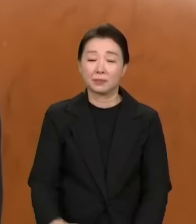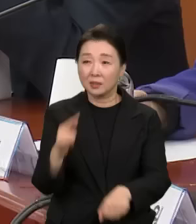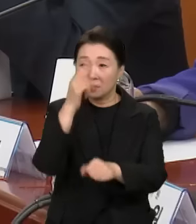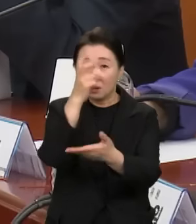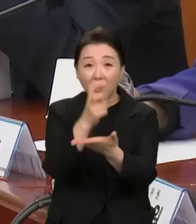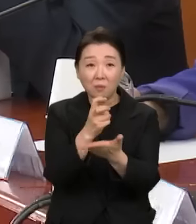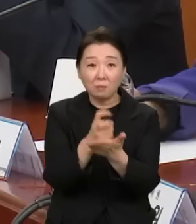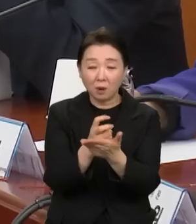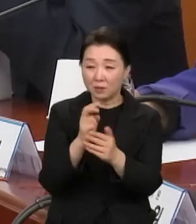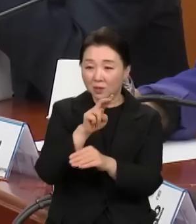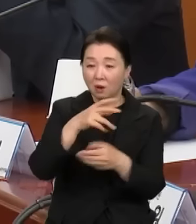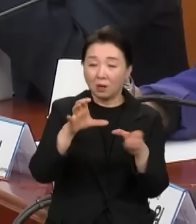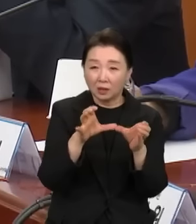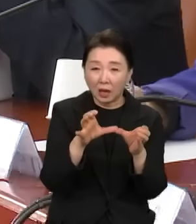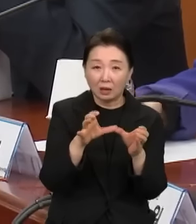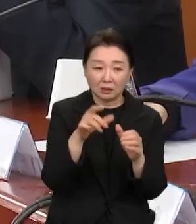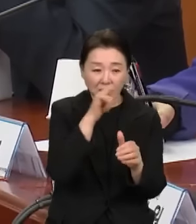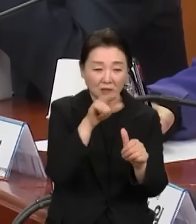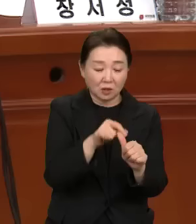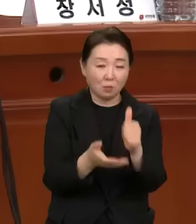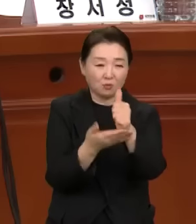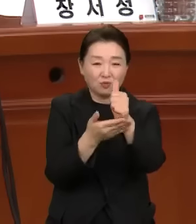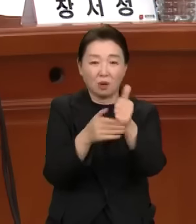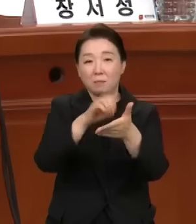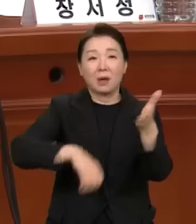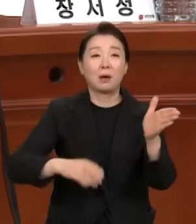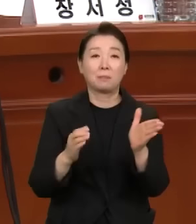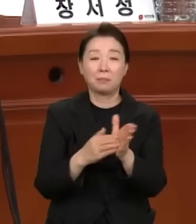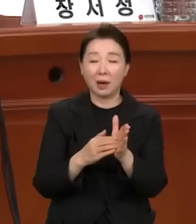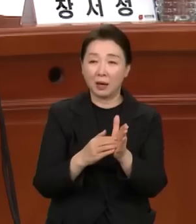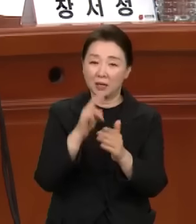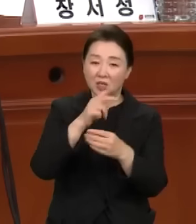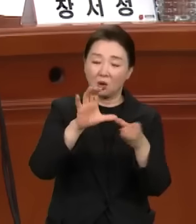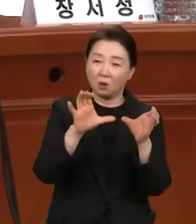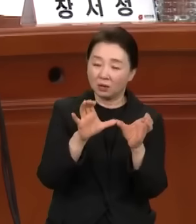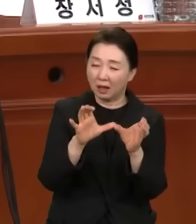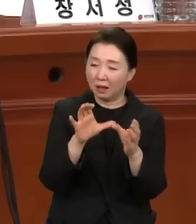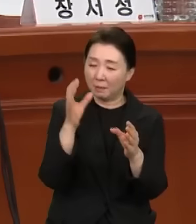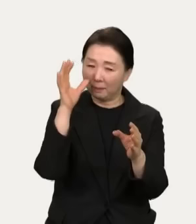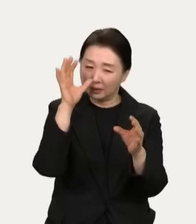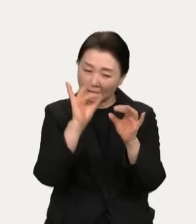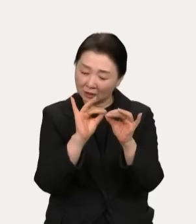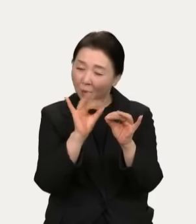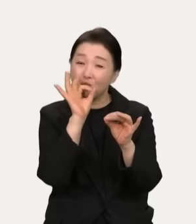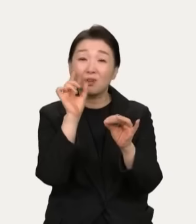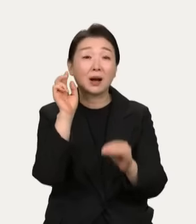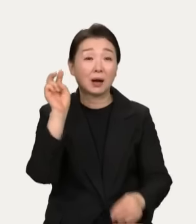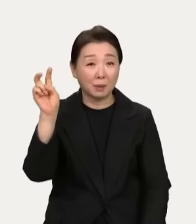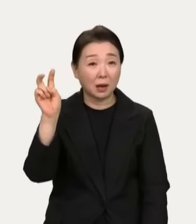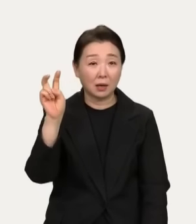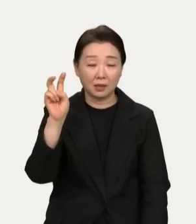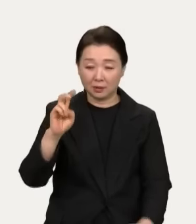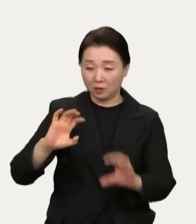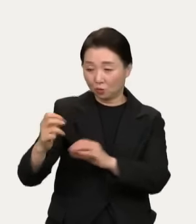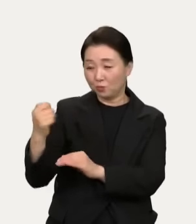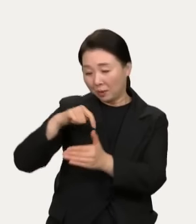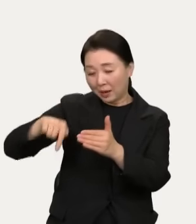특검법안에는 여당의 특검 추천권이 배제돼 있어 여당 내 이탈표가 나오기 어려울 거라고 보고 있습니다. 국민의힘 원내